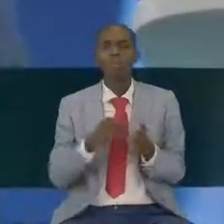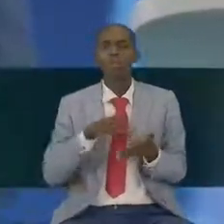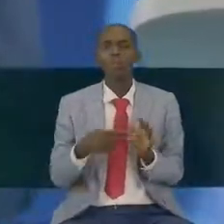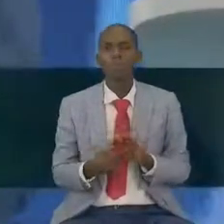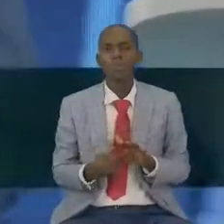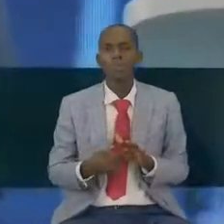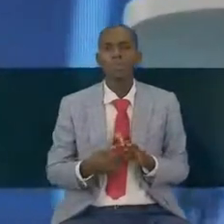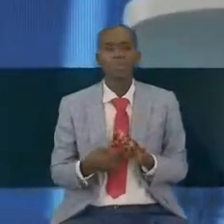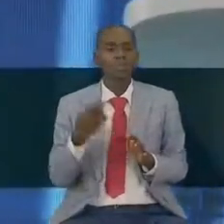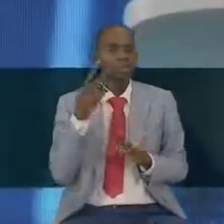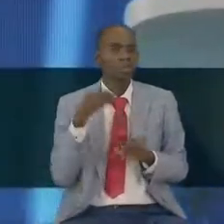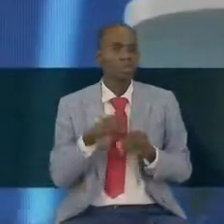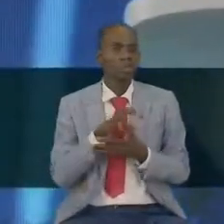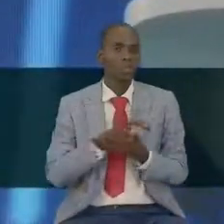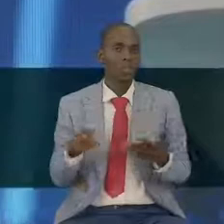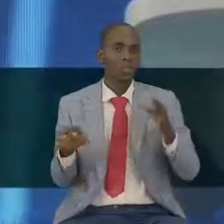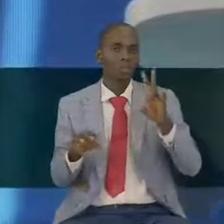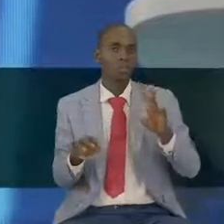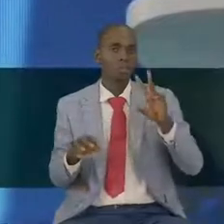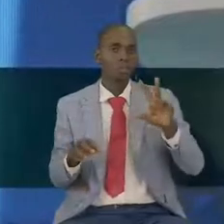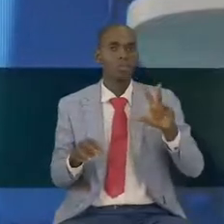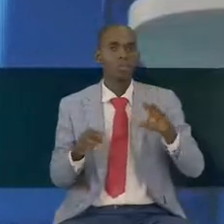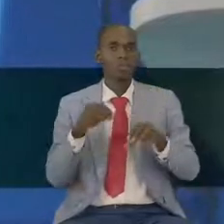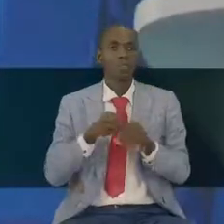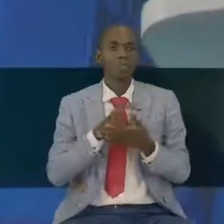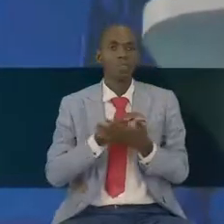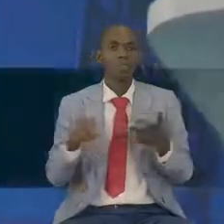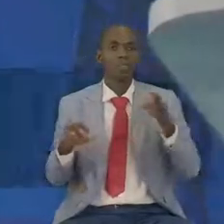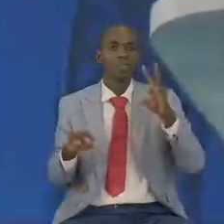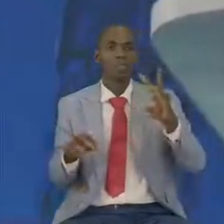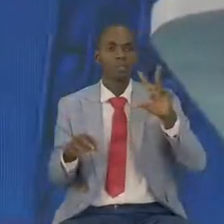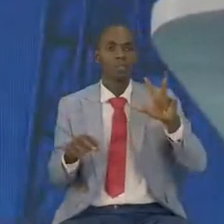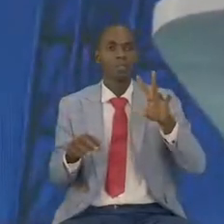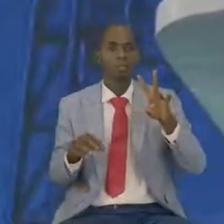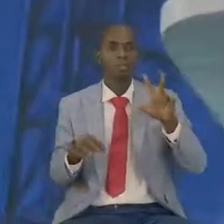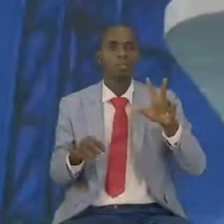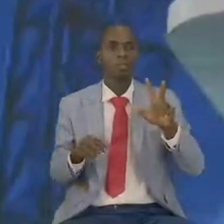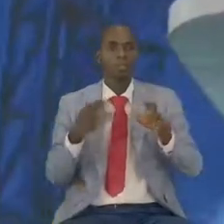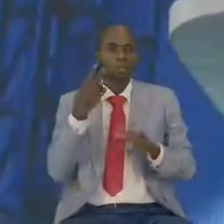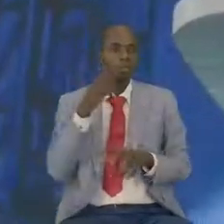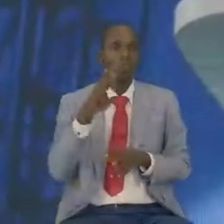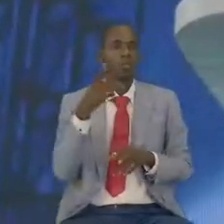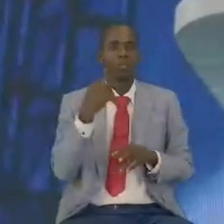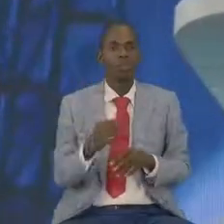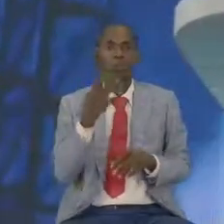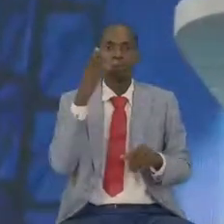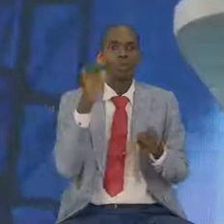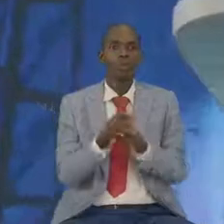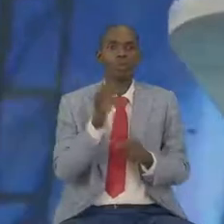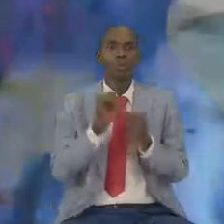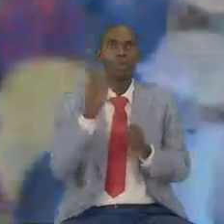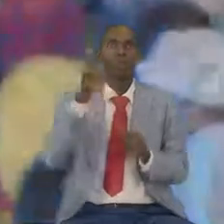cela se traduit-il? Verset 73. Verset 73, selon le serment par lequel il avait juré à Abraham,